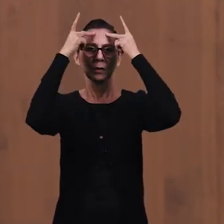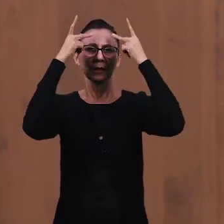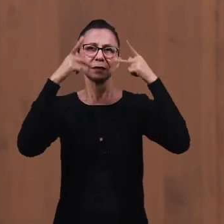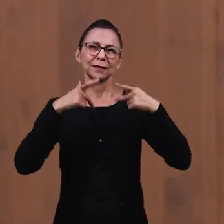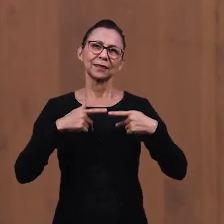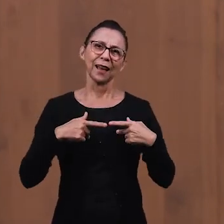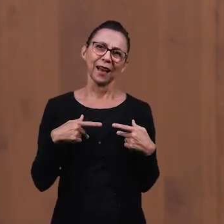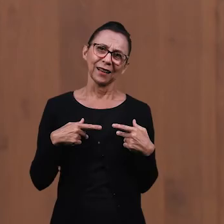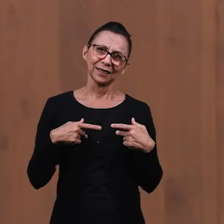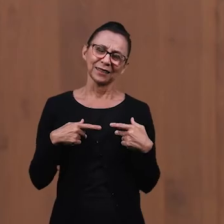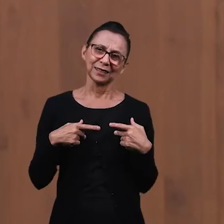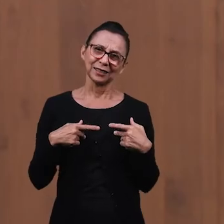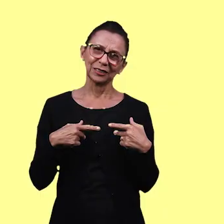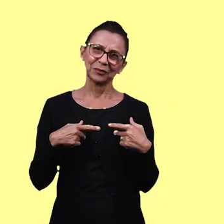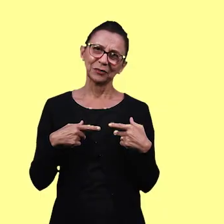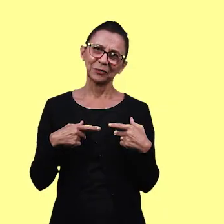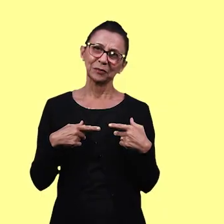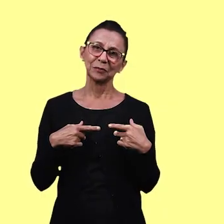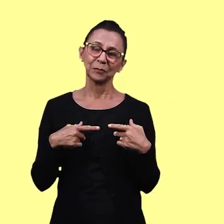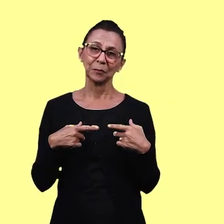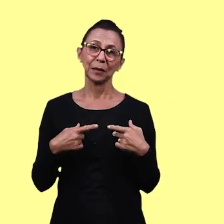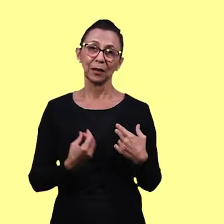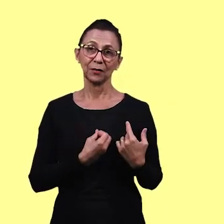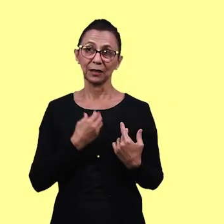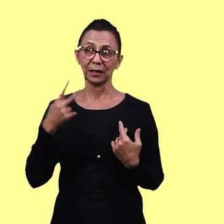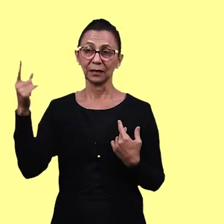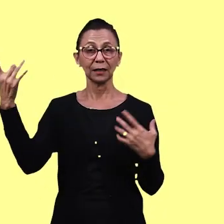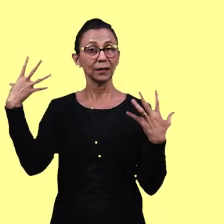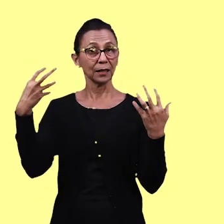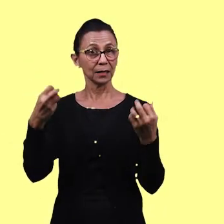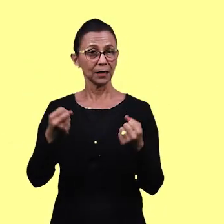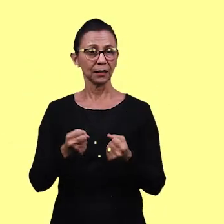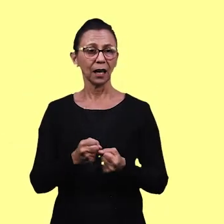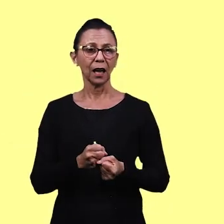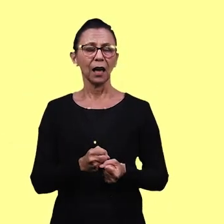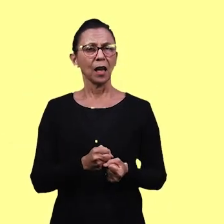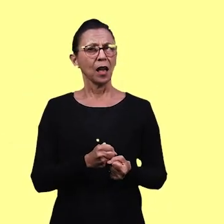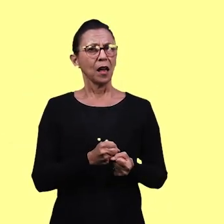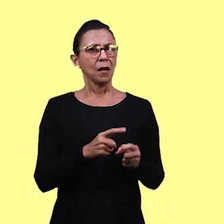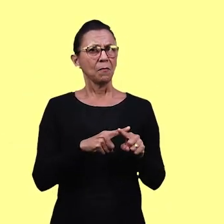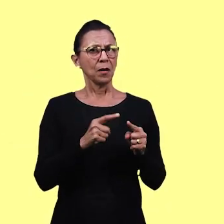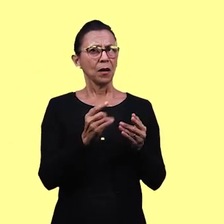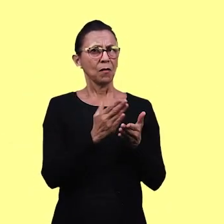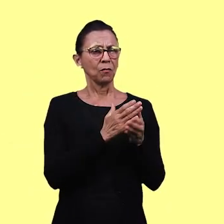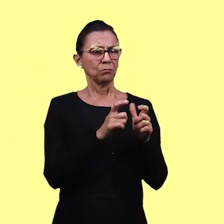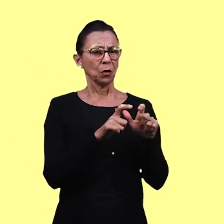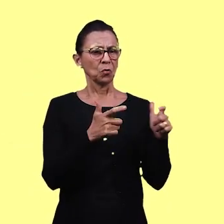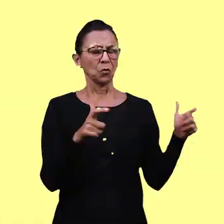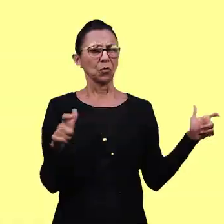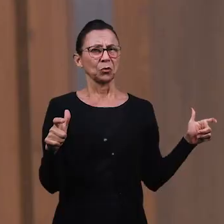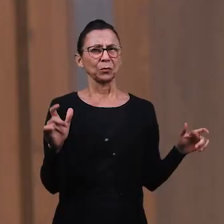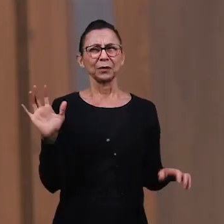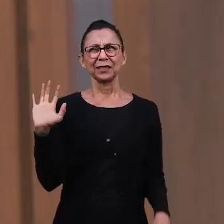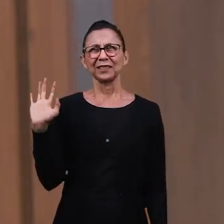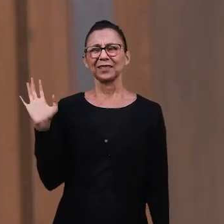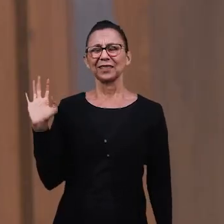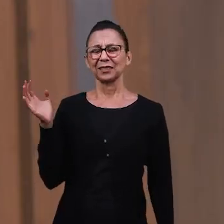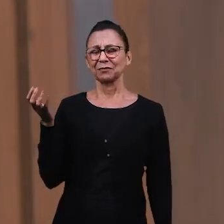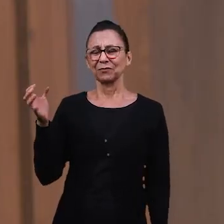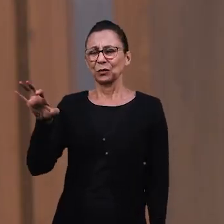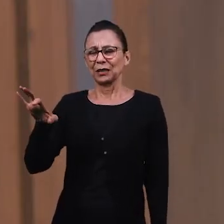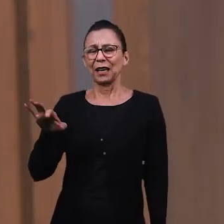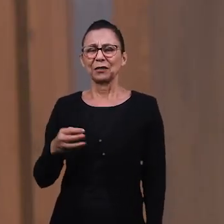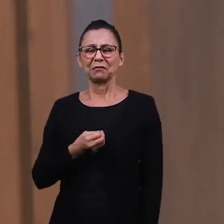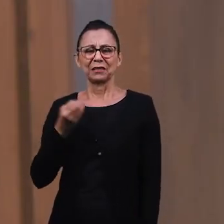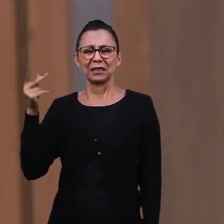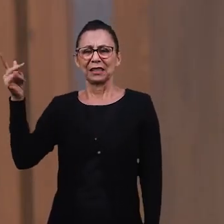Mais beaucoup rejettent l'appel de Dieu. Jésus a dit dans la parabole que les serviteurs de ce roi sont allés jusqu'aux noces